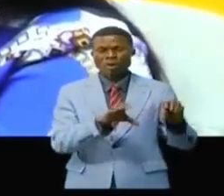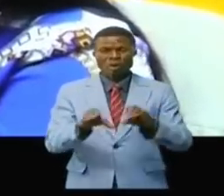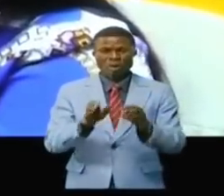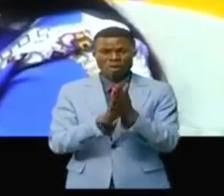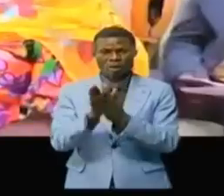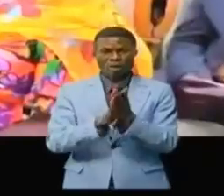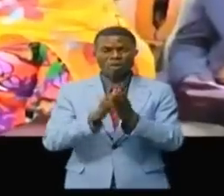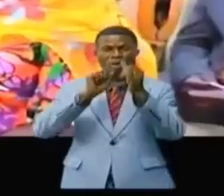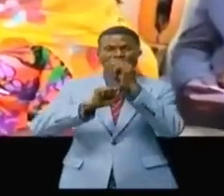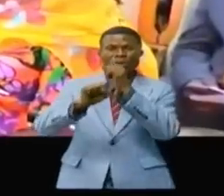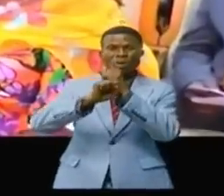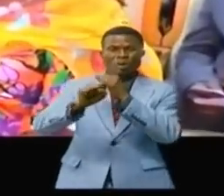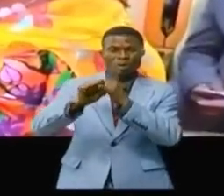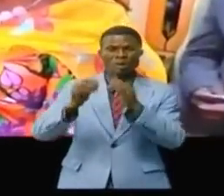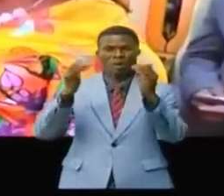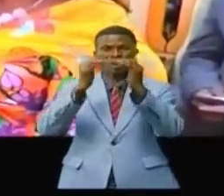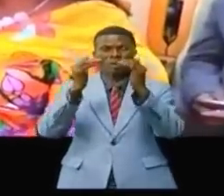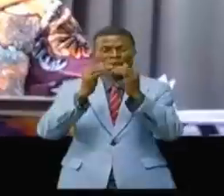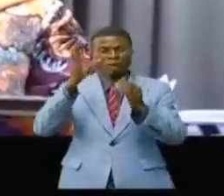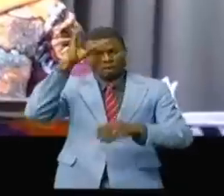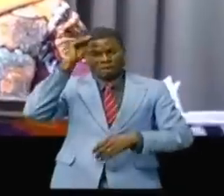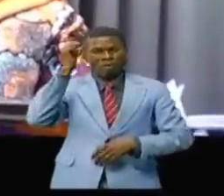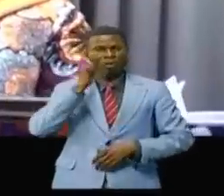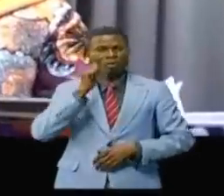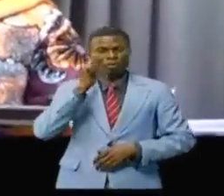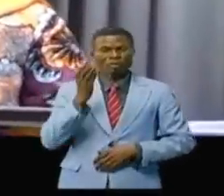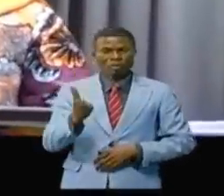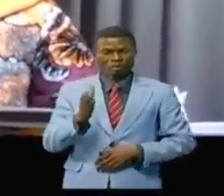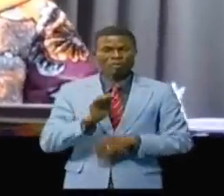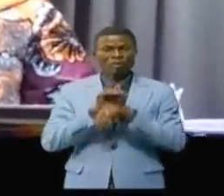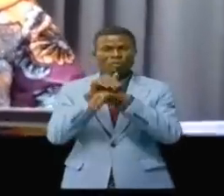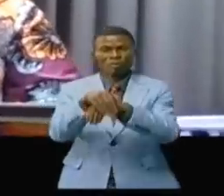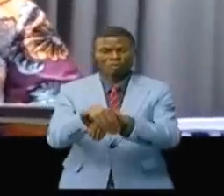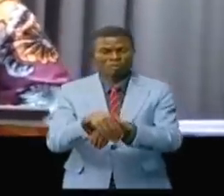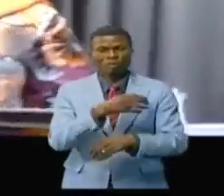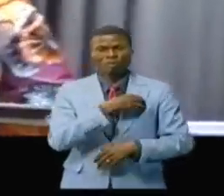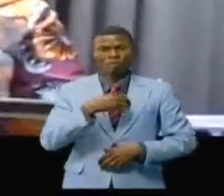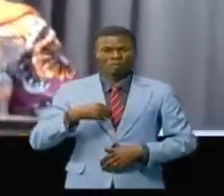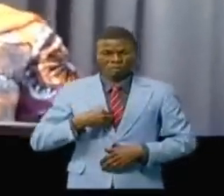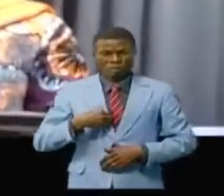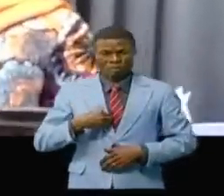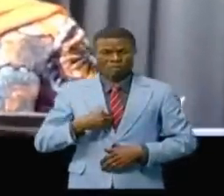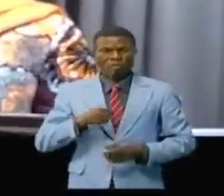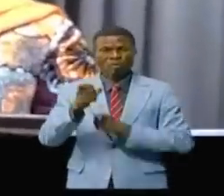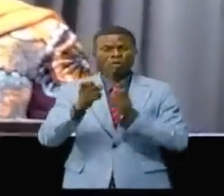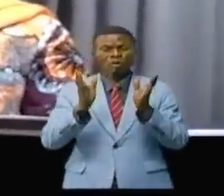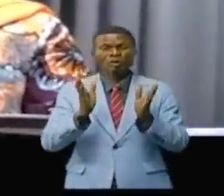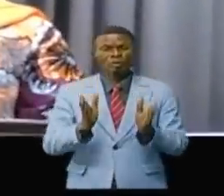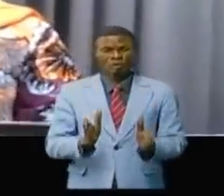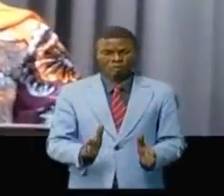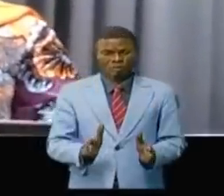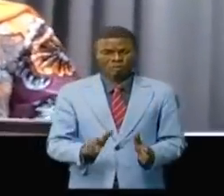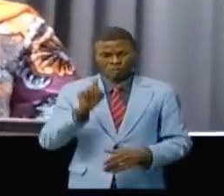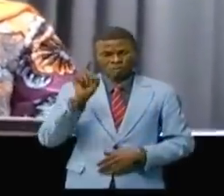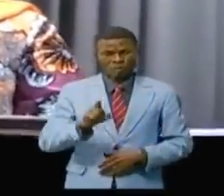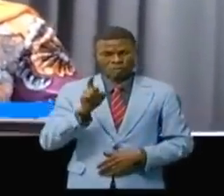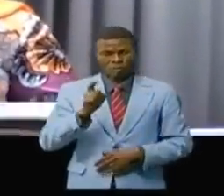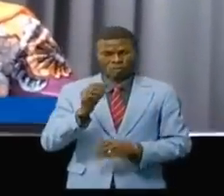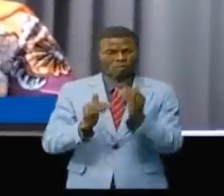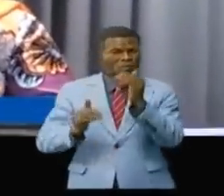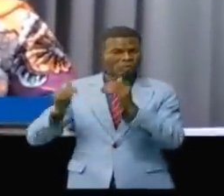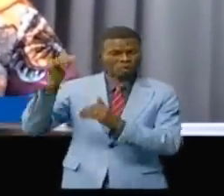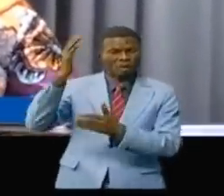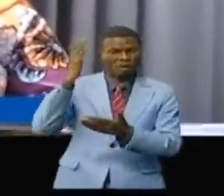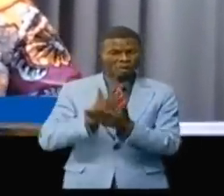à la promotion de l'égalité des sexes. L'enjeu de la participation des femmes à la gouvernance doit dépasser les questions